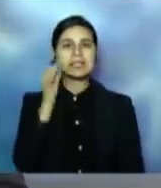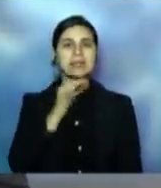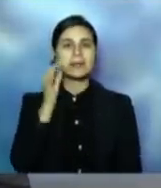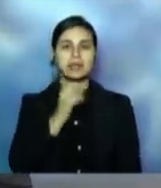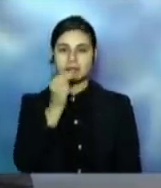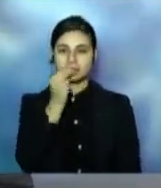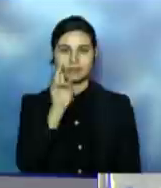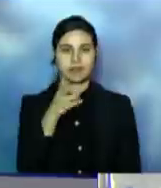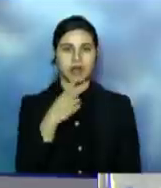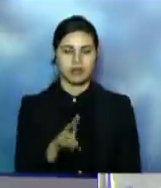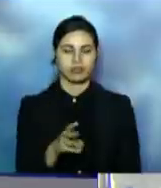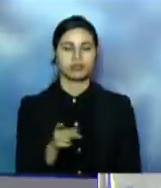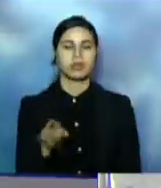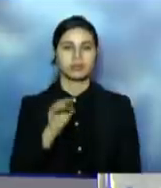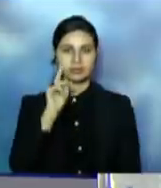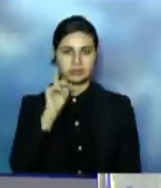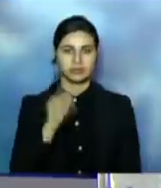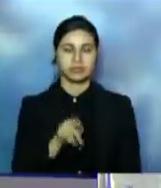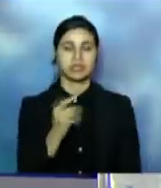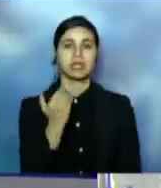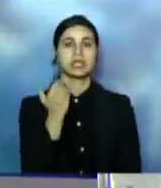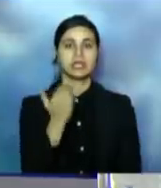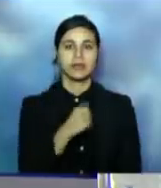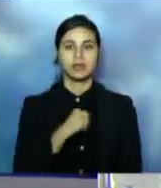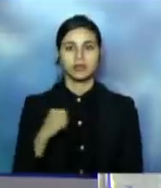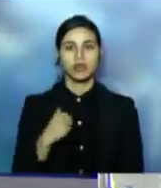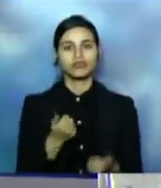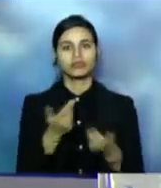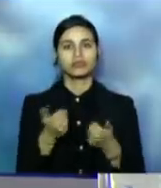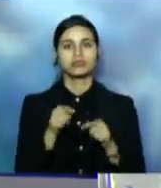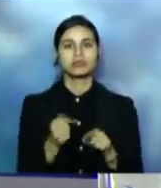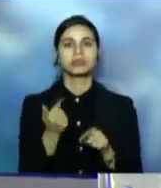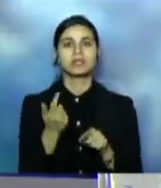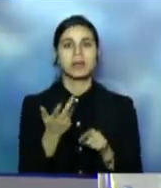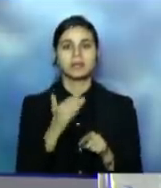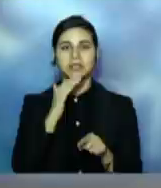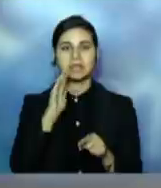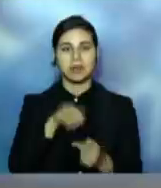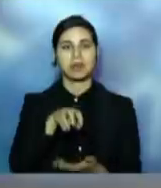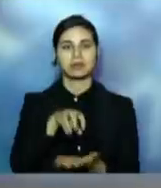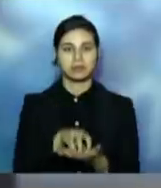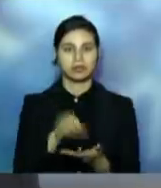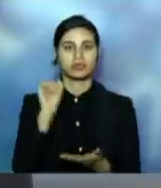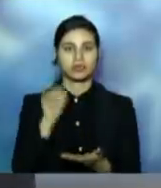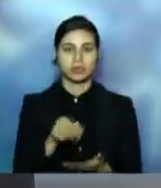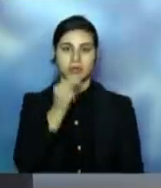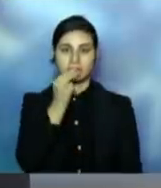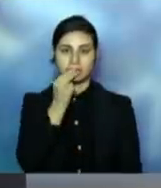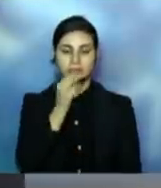ჩვენ ამას როგორც ხვდები შევეხებით, თქვენ გამოთვლით რა ნახშირწყლოვანი ულუფის მიღებას აპირებთ